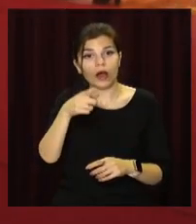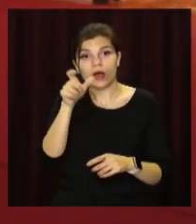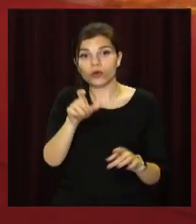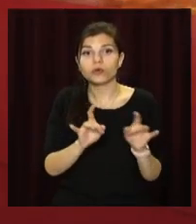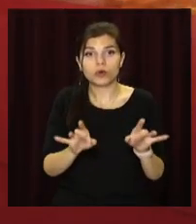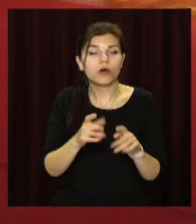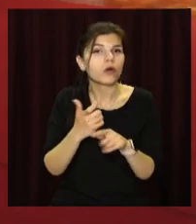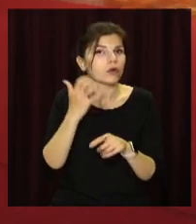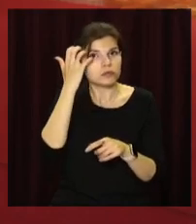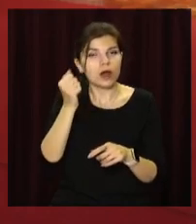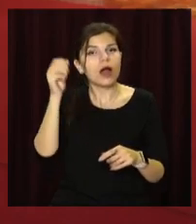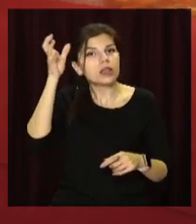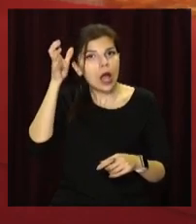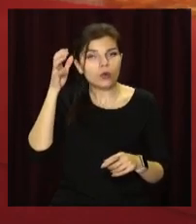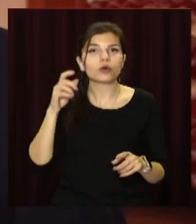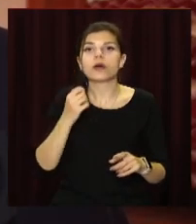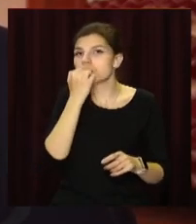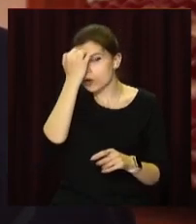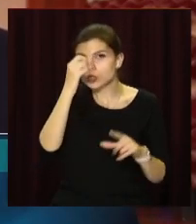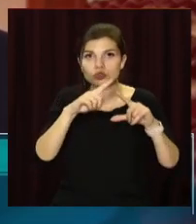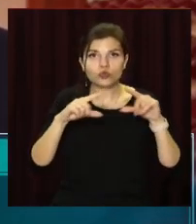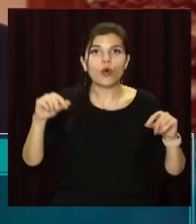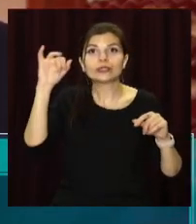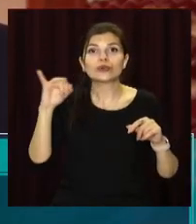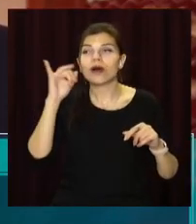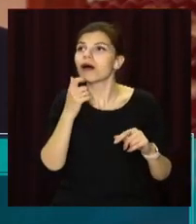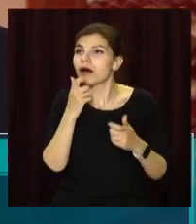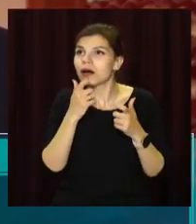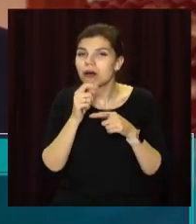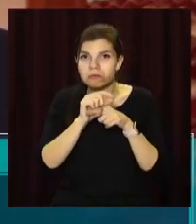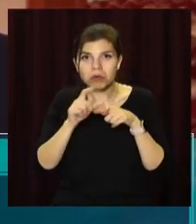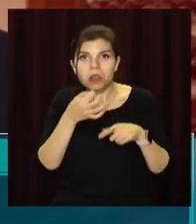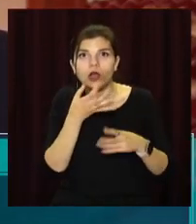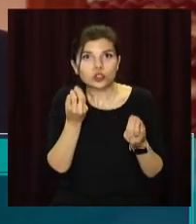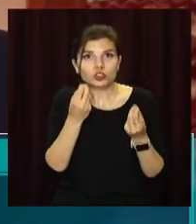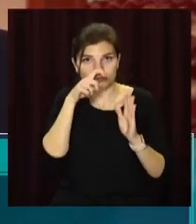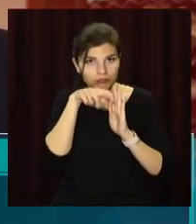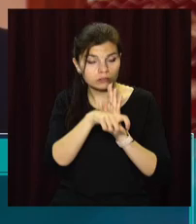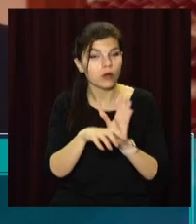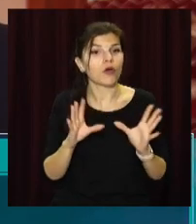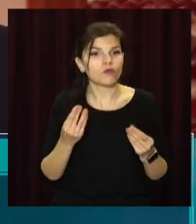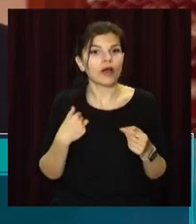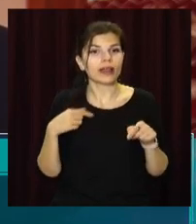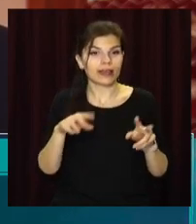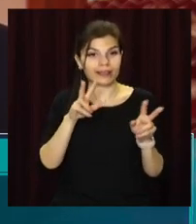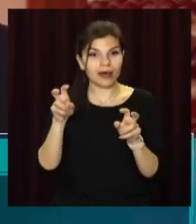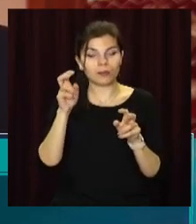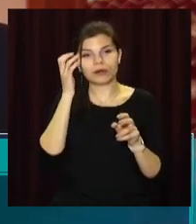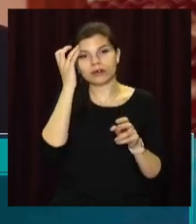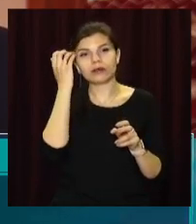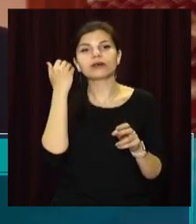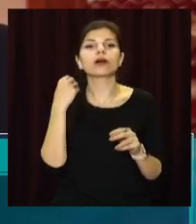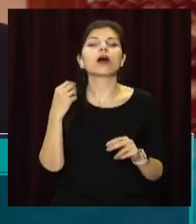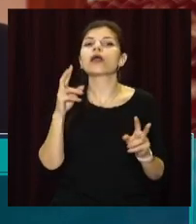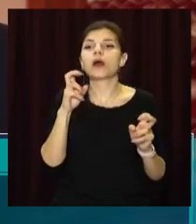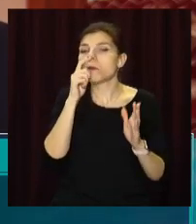наукою завдяки шкільним урокам історії. Загалом я прийшов до цієї теми через важливість